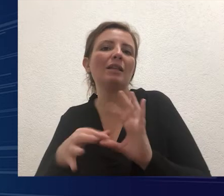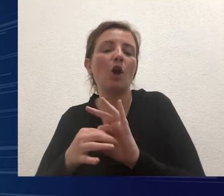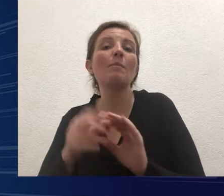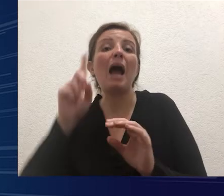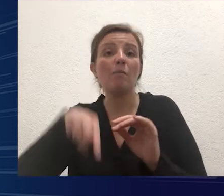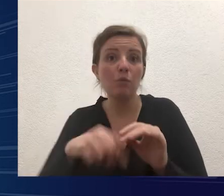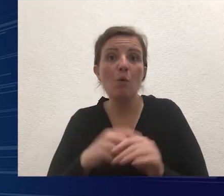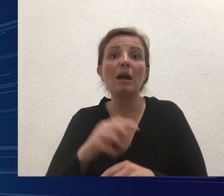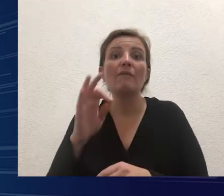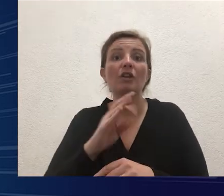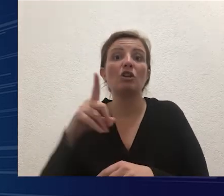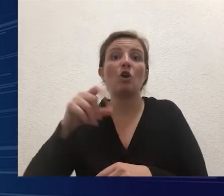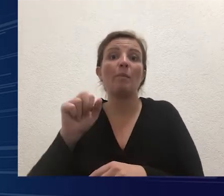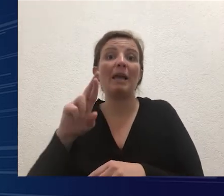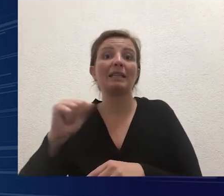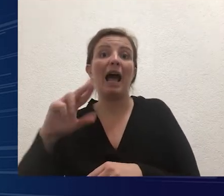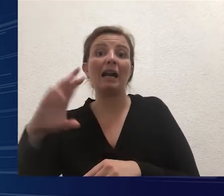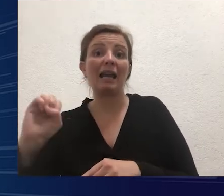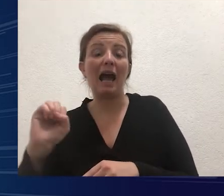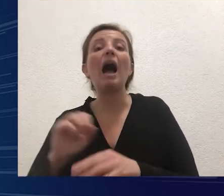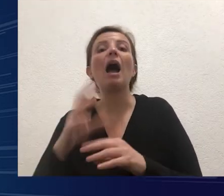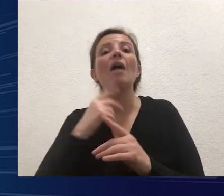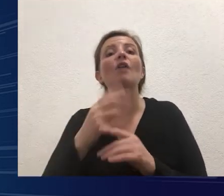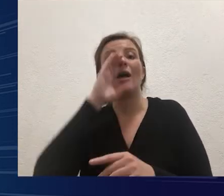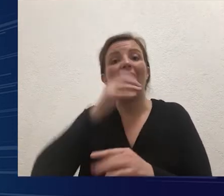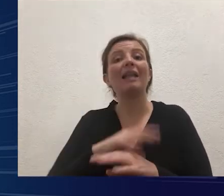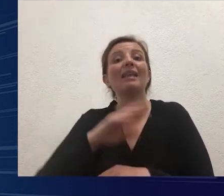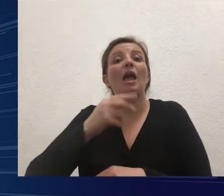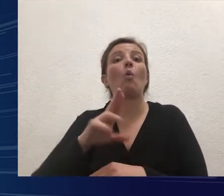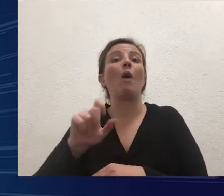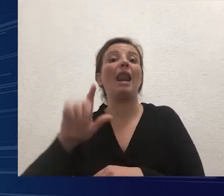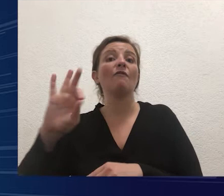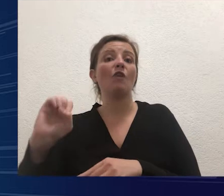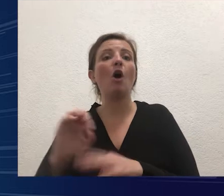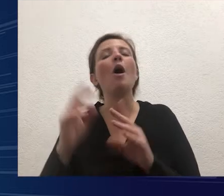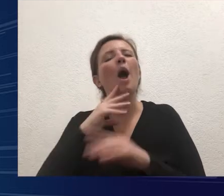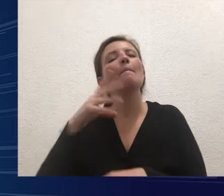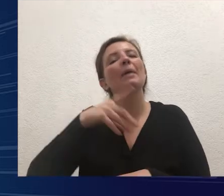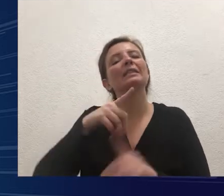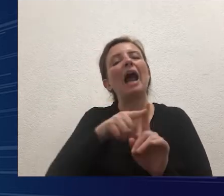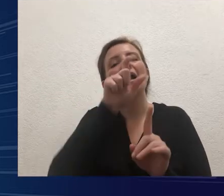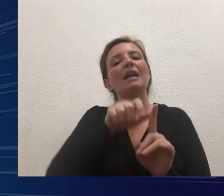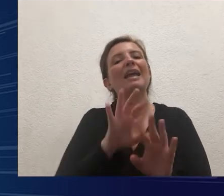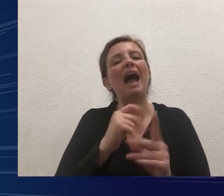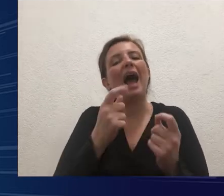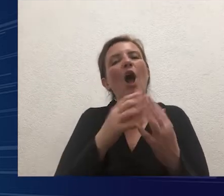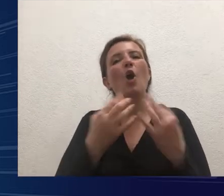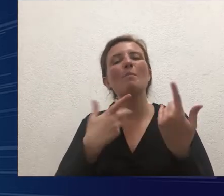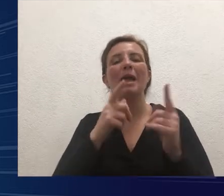nell'opera di francesco petrarca dante la guelfo petrarca e melo